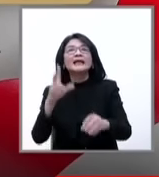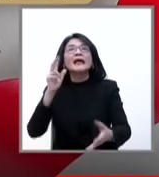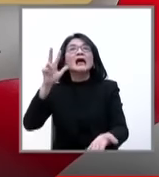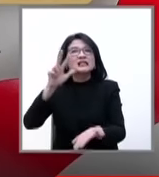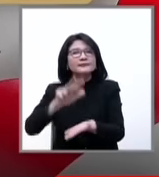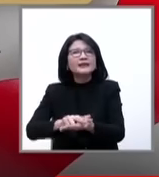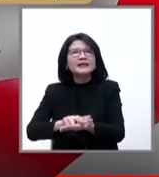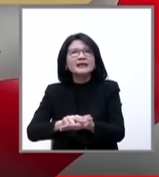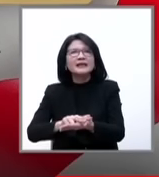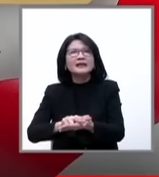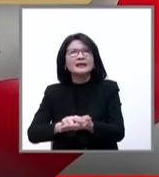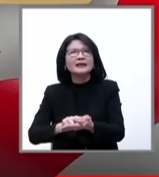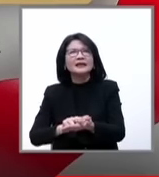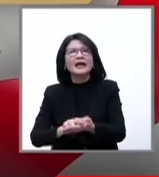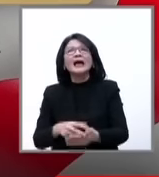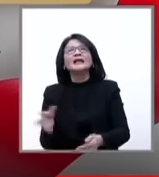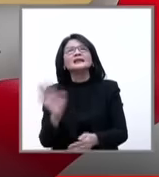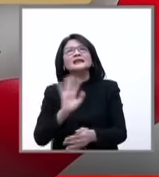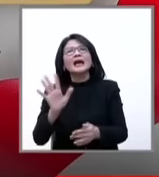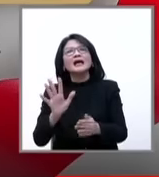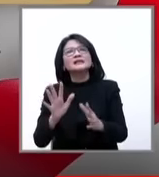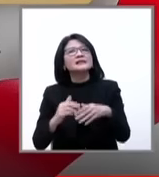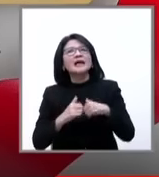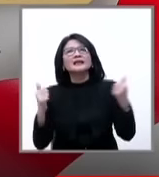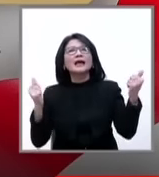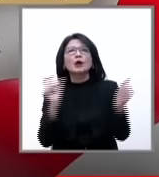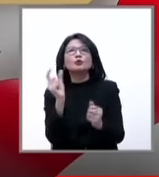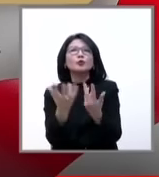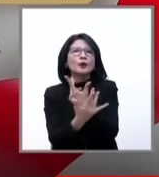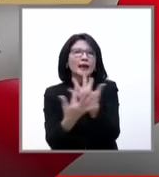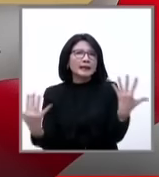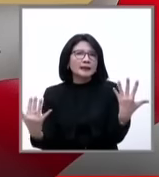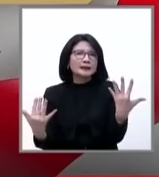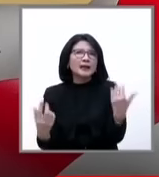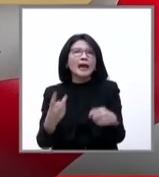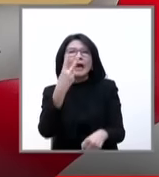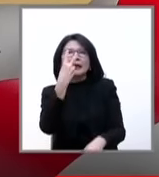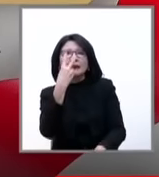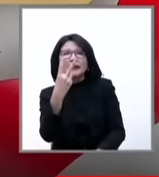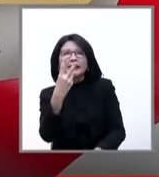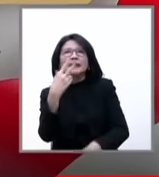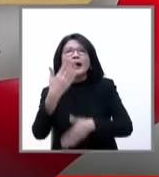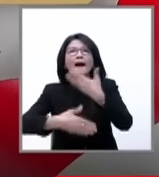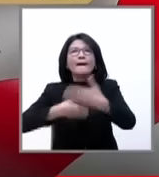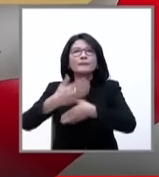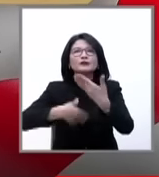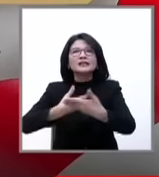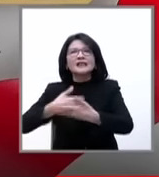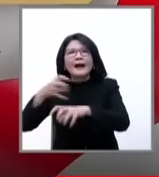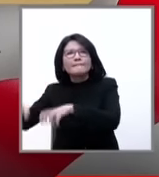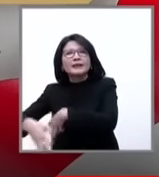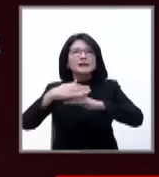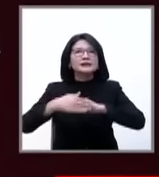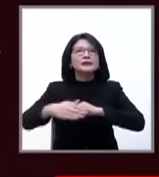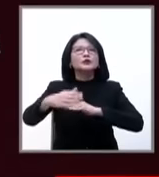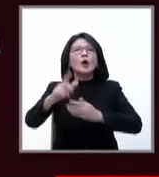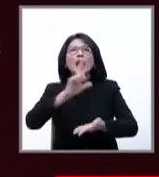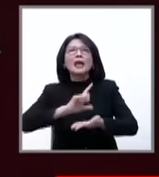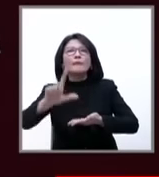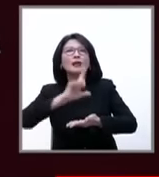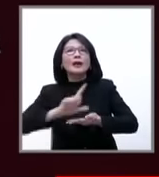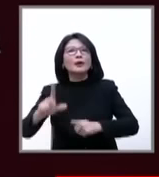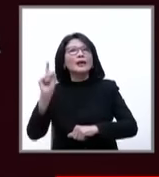alternatif. Contoh misalnya, kan ada isu misalnya hoax kalau tidak salah ya, komunikasi dan lain-lain di debat